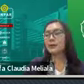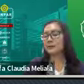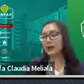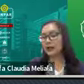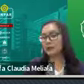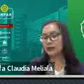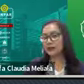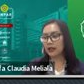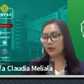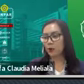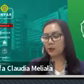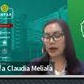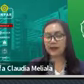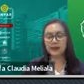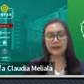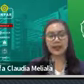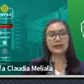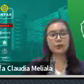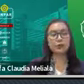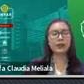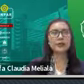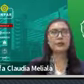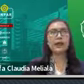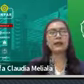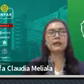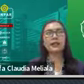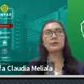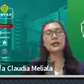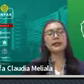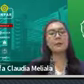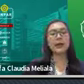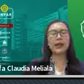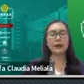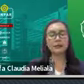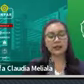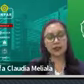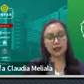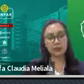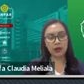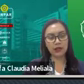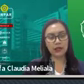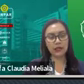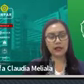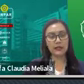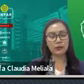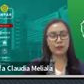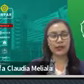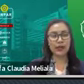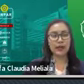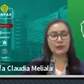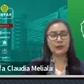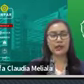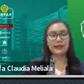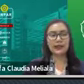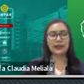Tadi di paparan Mas Arief maupun Mas Ihsan sebetulnya sudah sedikit banyak disampaikan ya berkenaan dengan persoalan ini. Sebelum